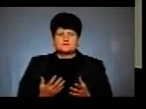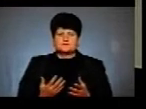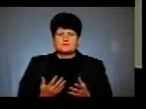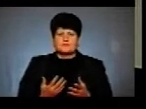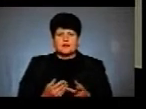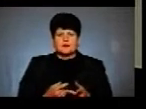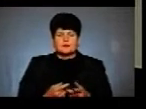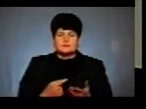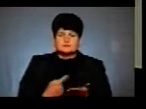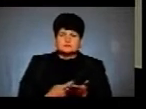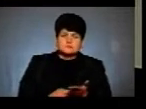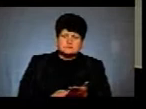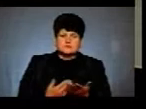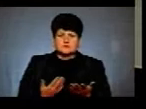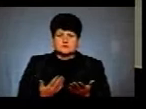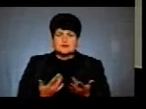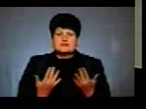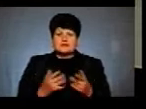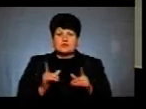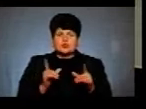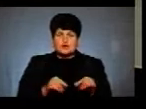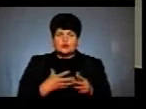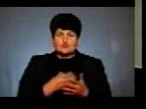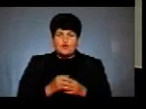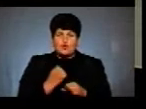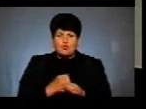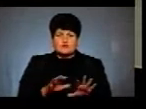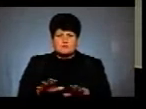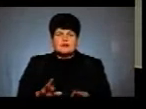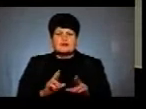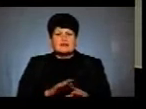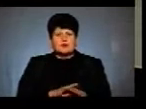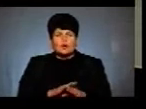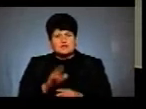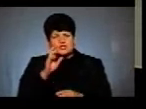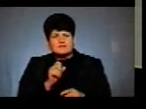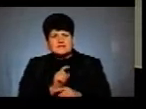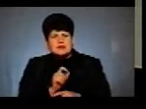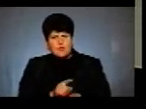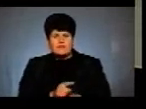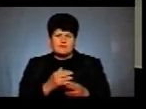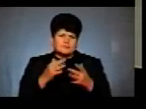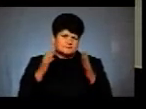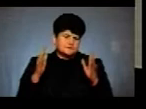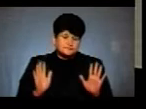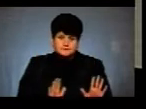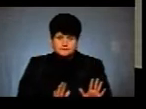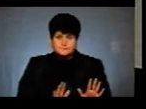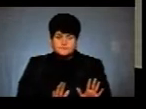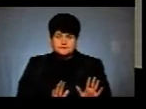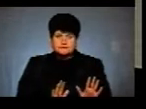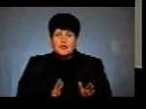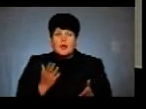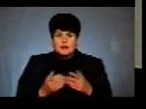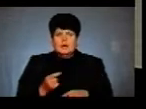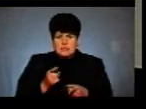пересвідчуватись, наскільки вони доїжджають до своїх робочих місць, там, як виконується державне замовлення і так далі, і таке інше. Але